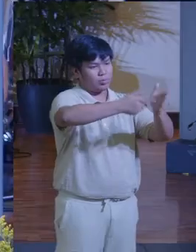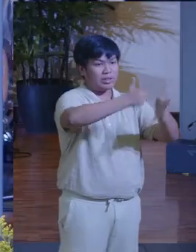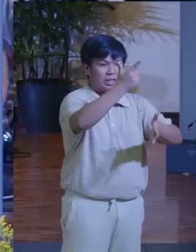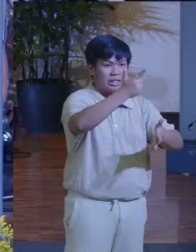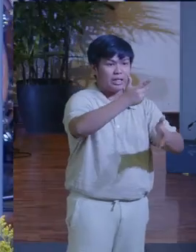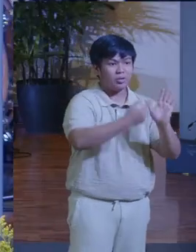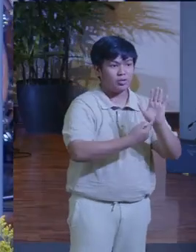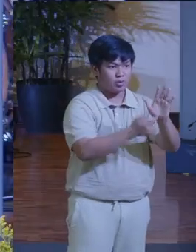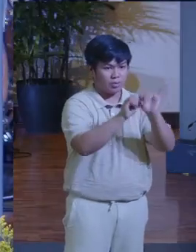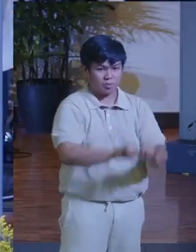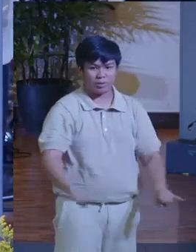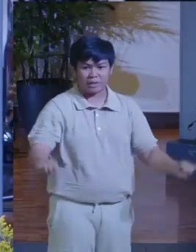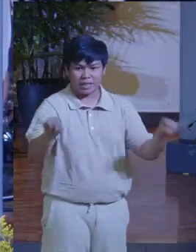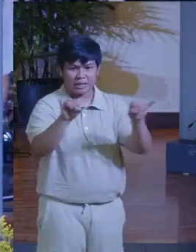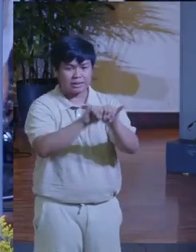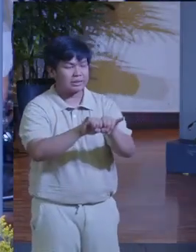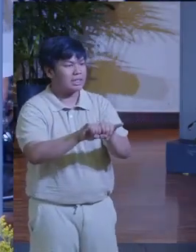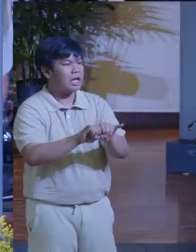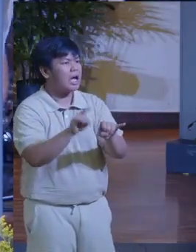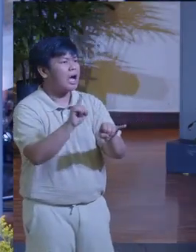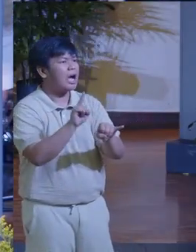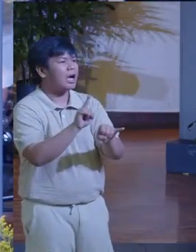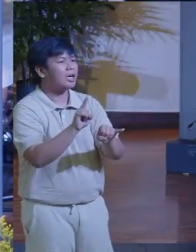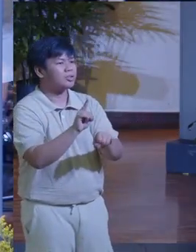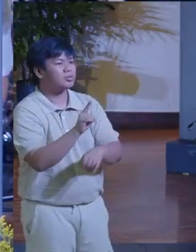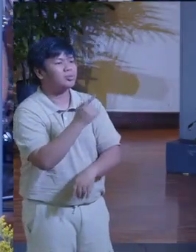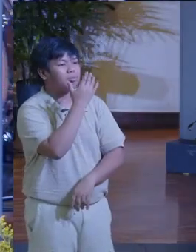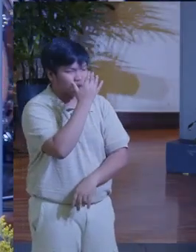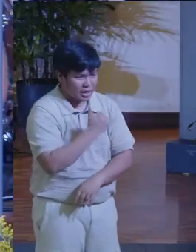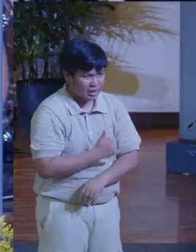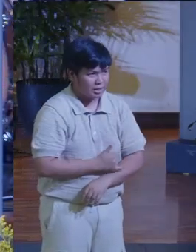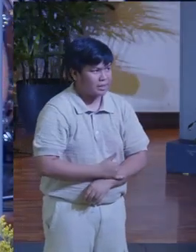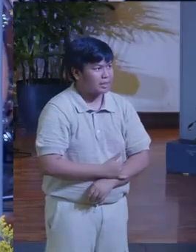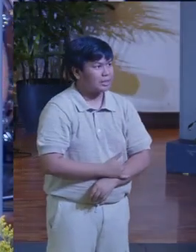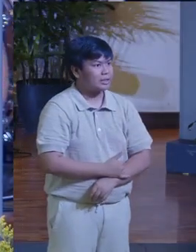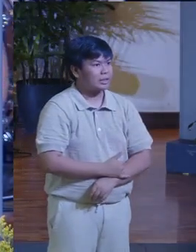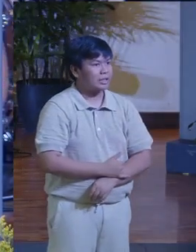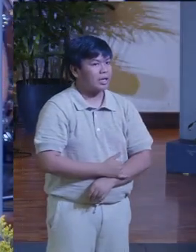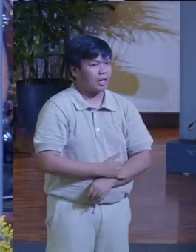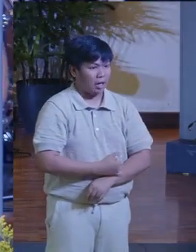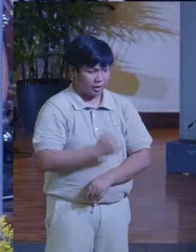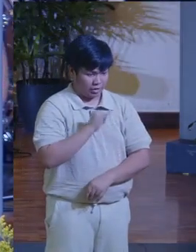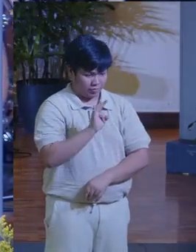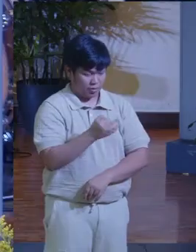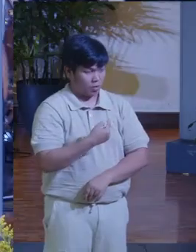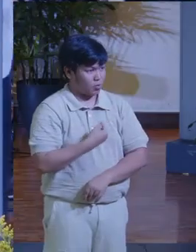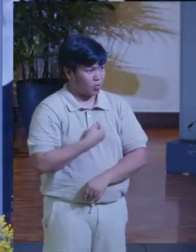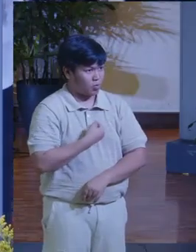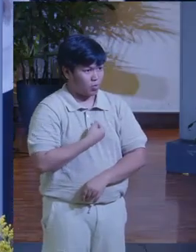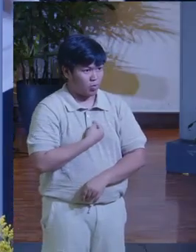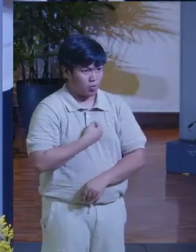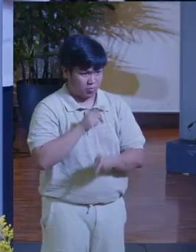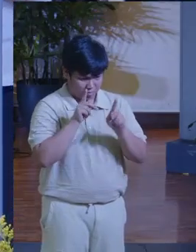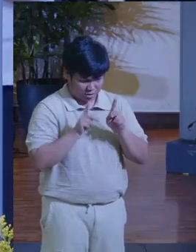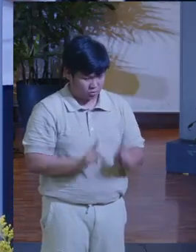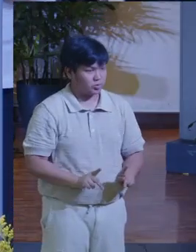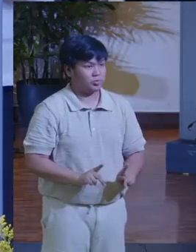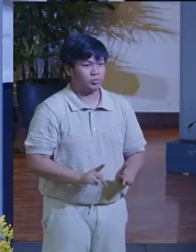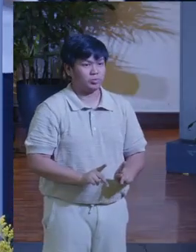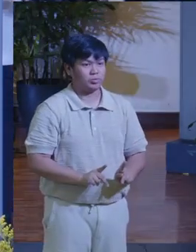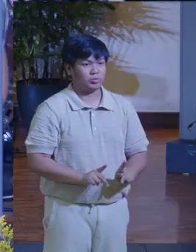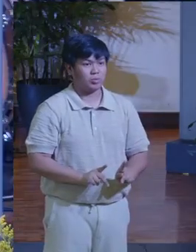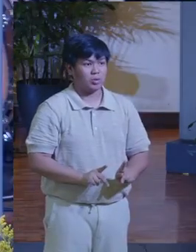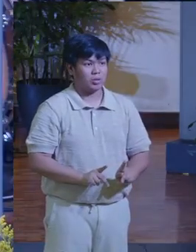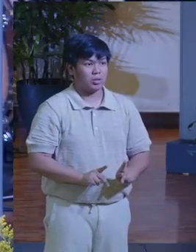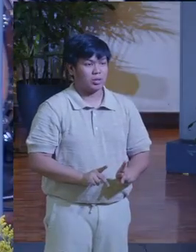sinabi, therefore, anong sinasabi nung verse sa atin? Ang isang tao ay